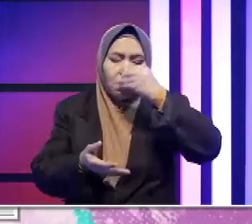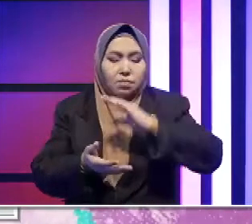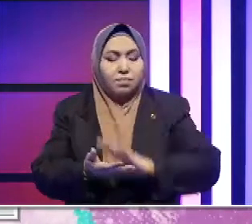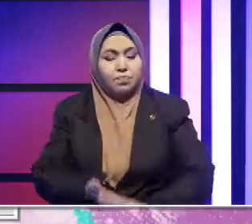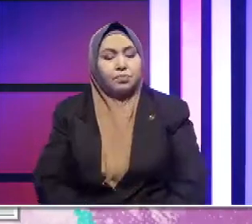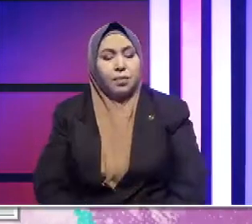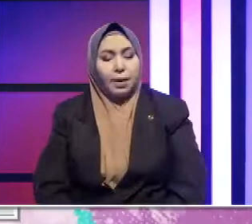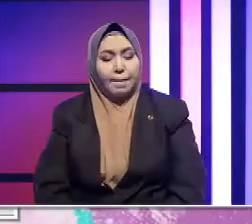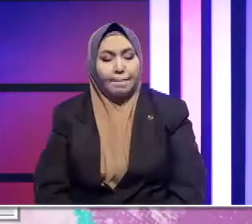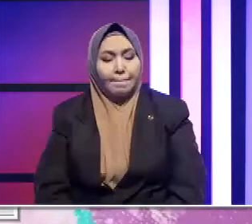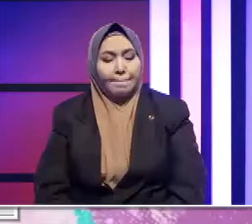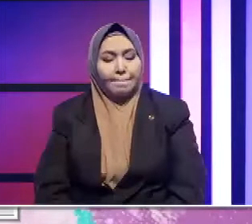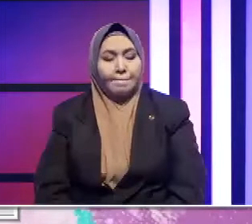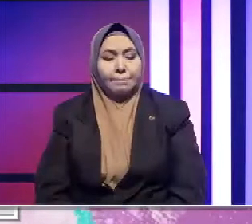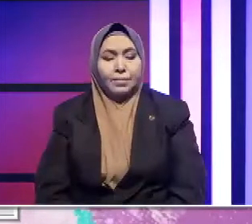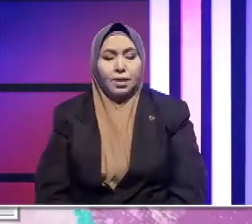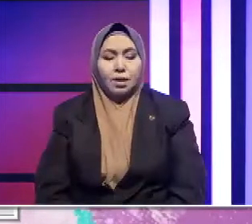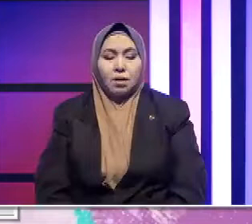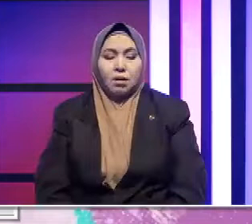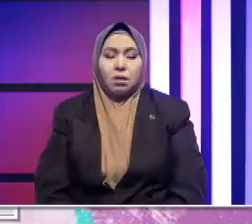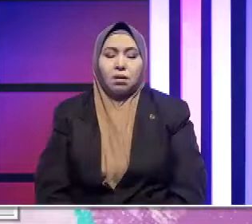يتذكرون.